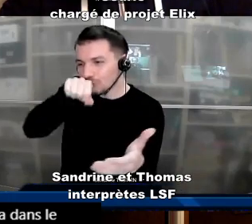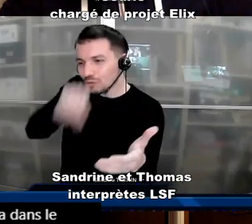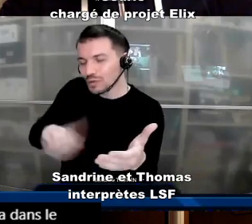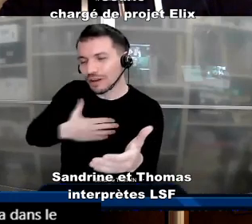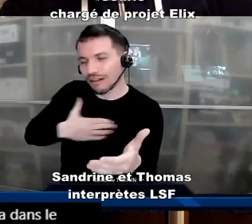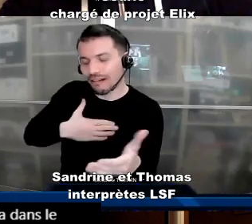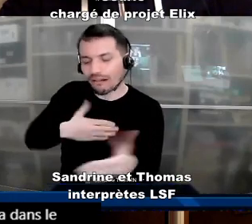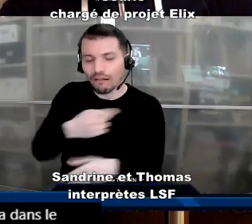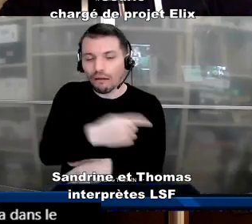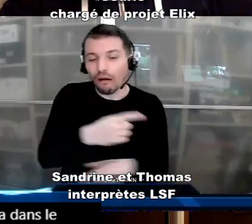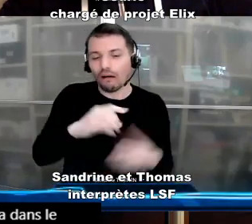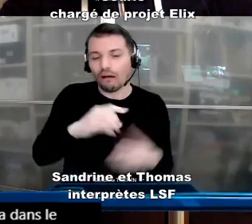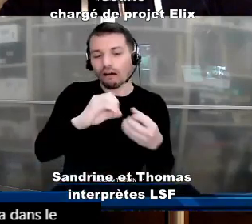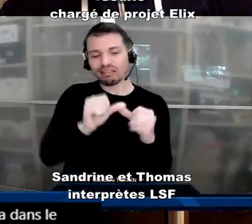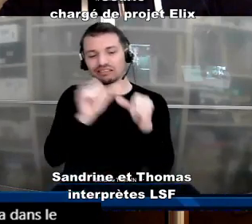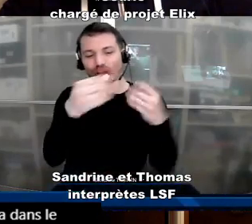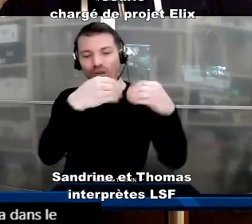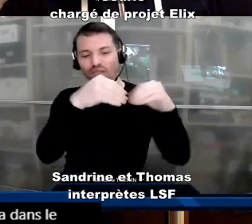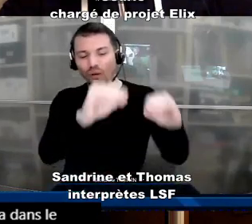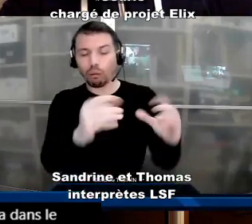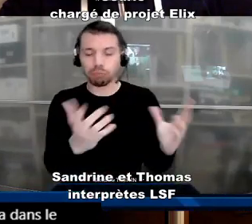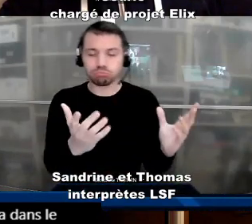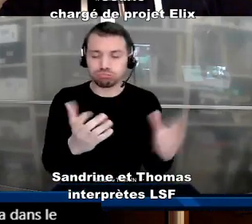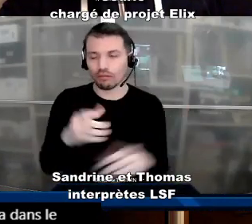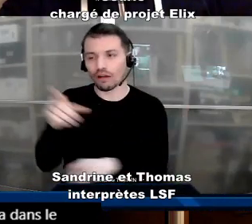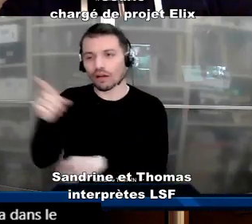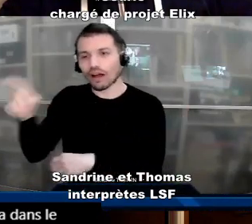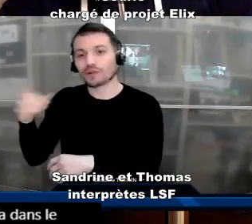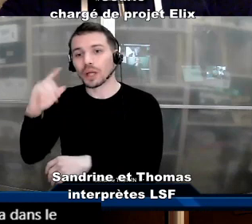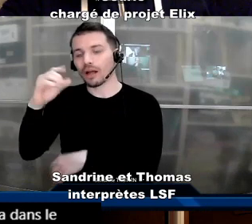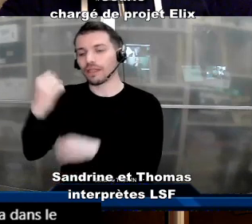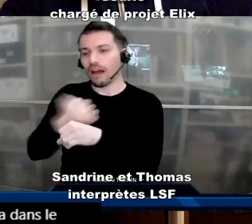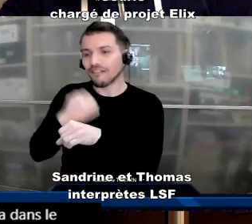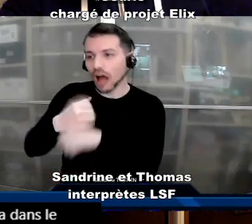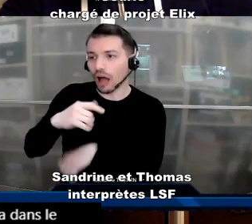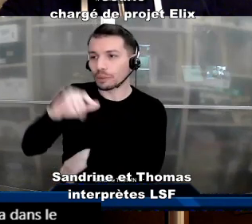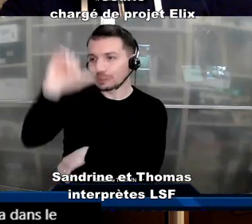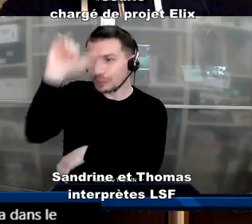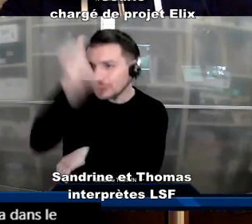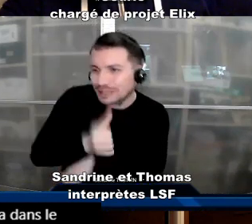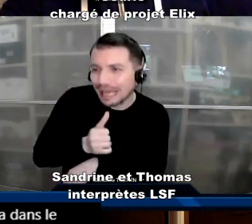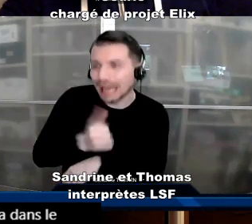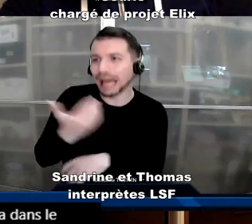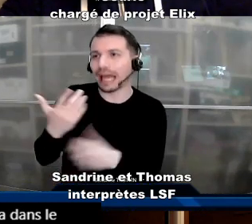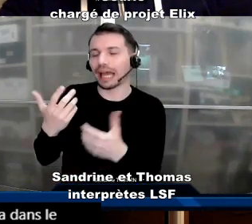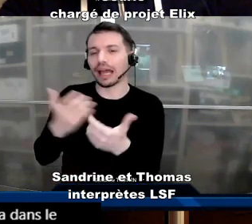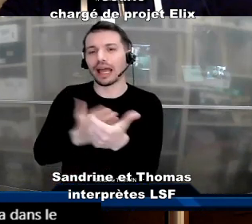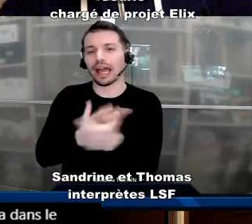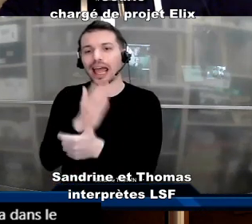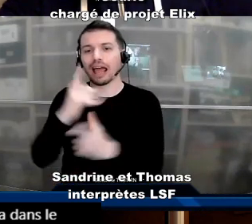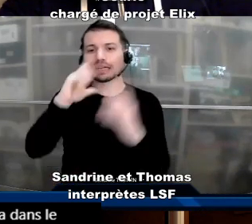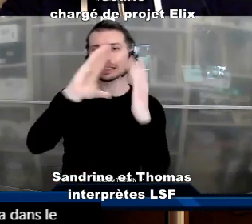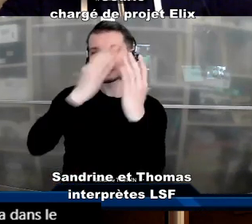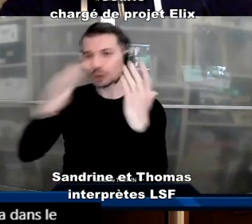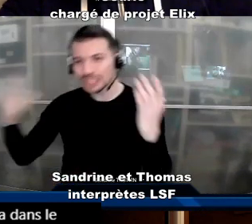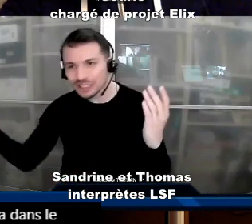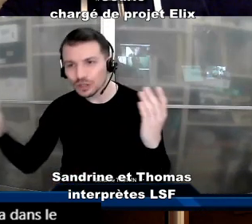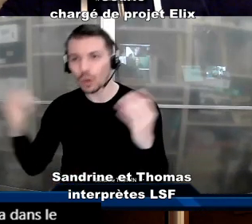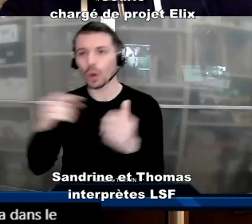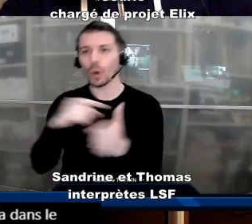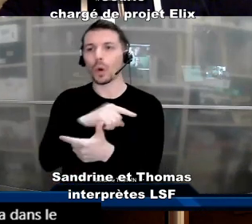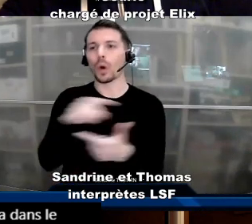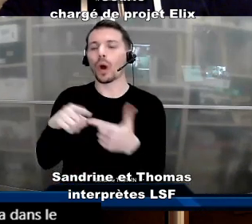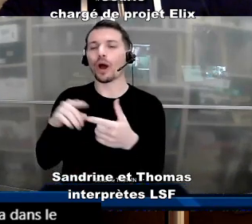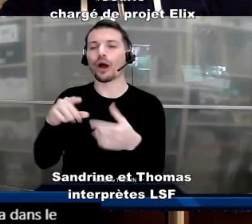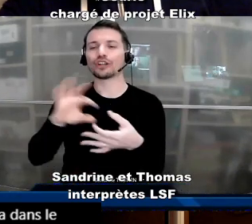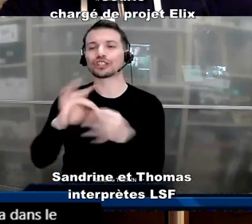sites pour des musées, pour des, dans le cadre d'expositions. J'ai travaillé pour France 5